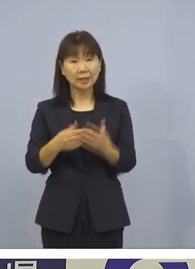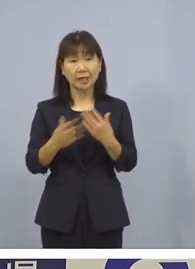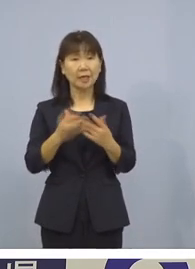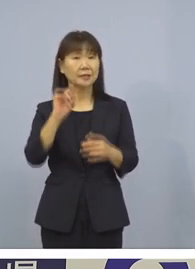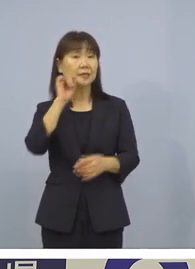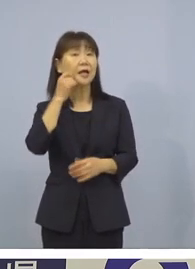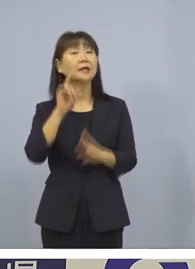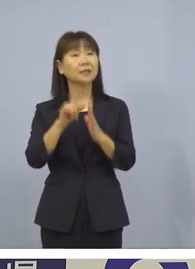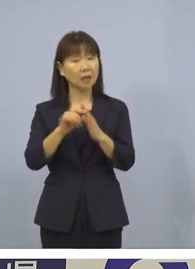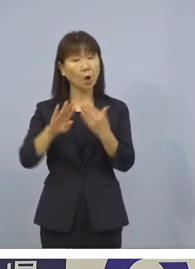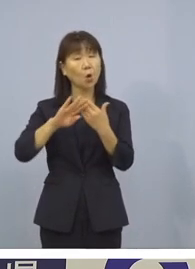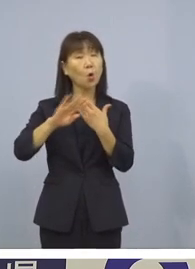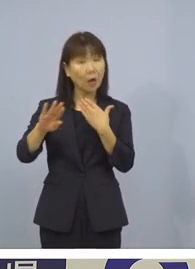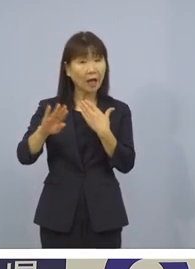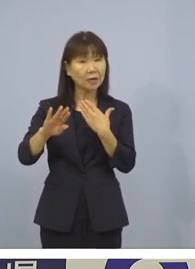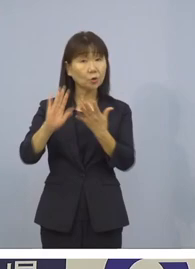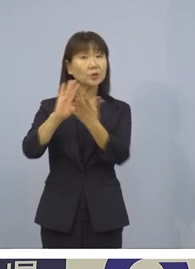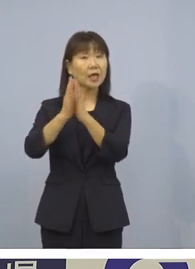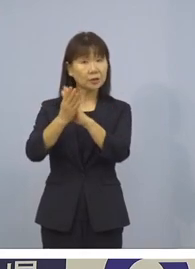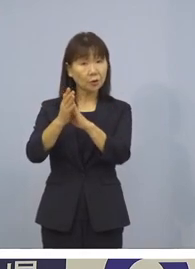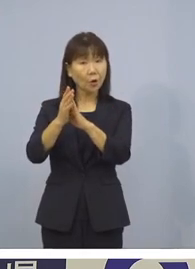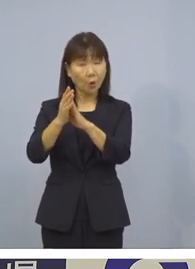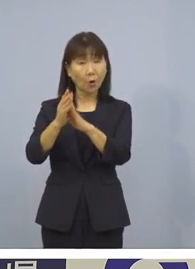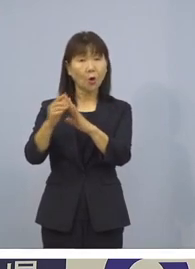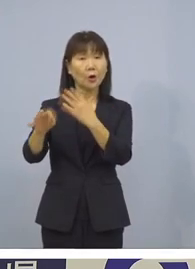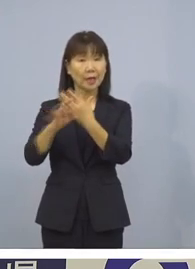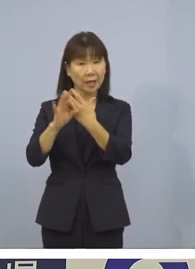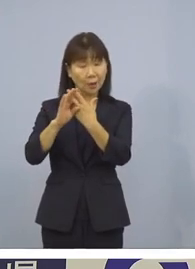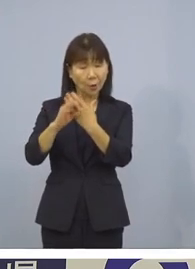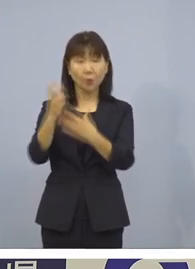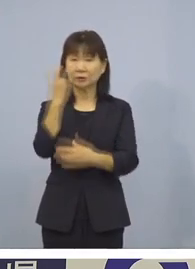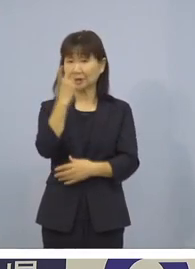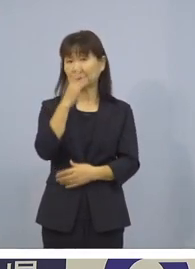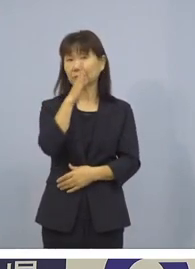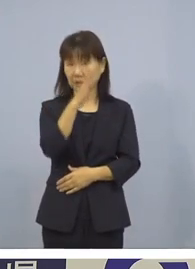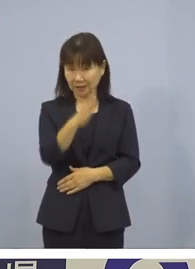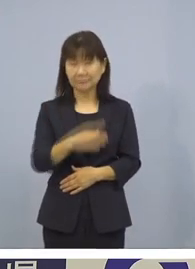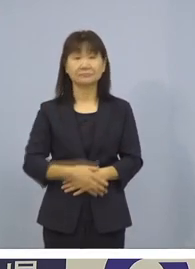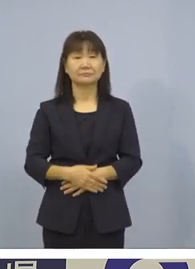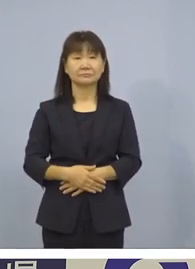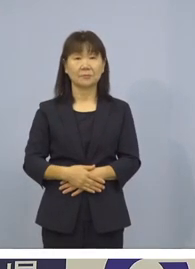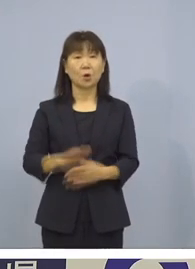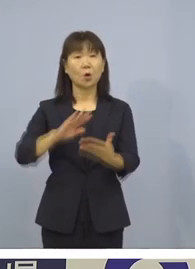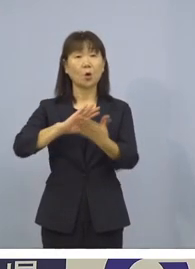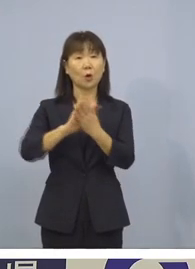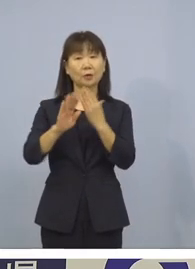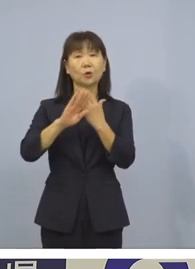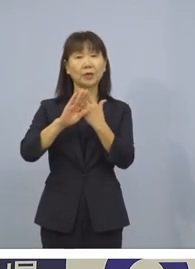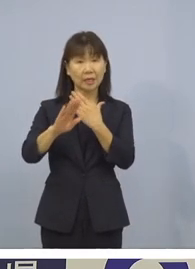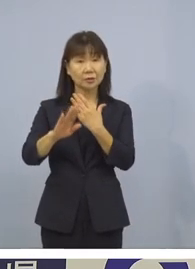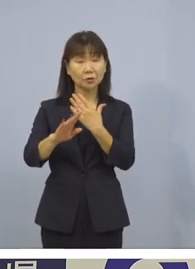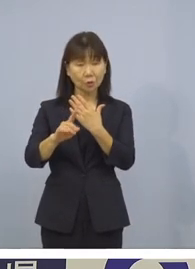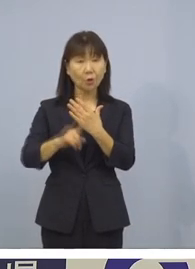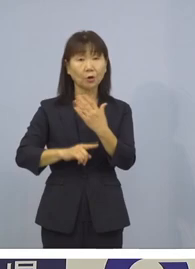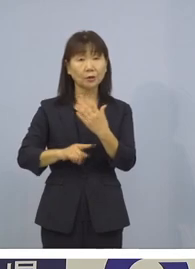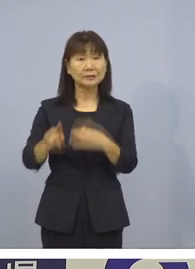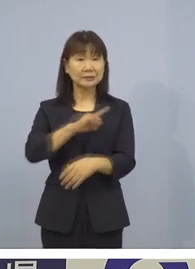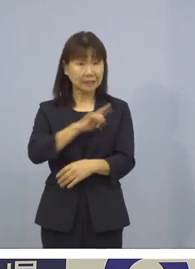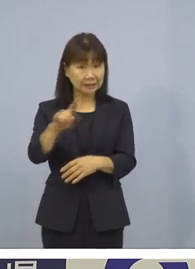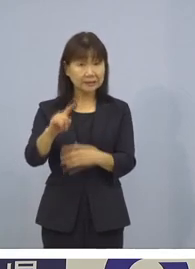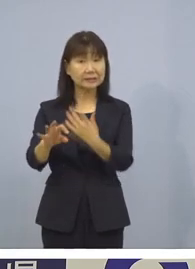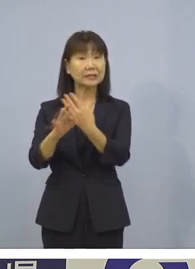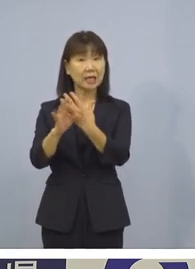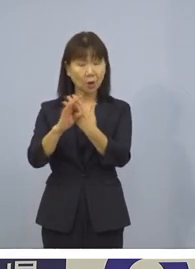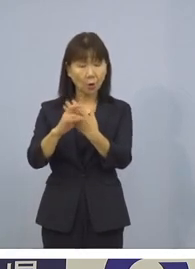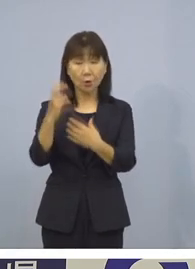の県の先進事例を調べてくださいと言ってるんですよ。他の国の先進事例を常に勉強してくださ